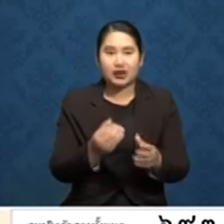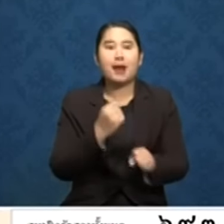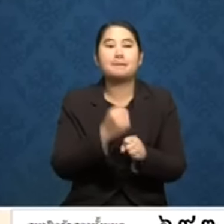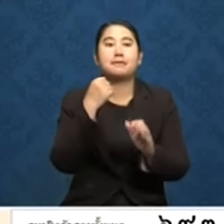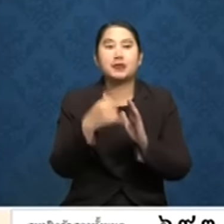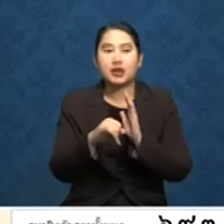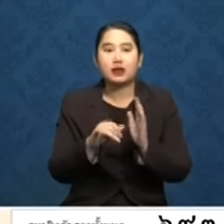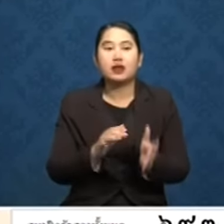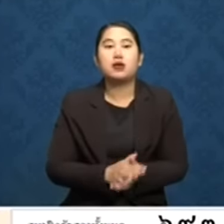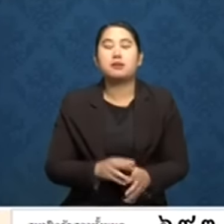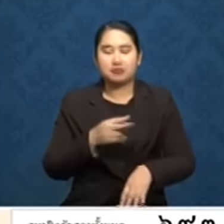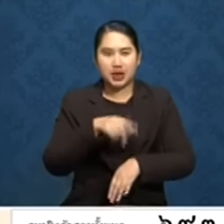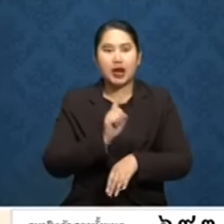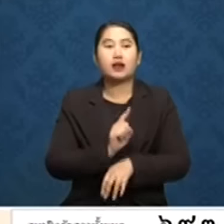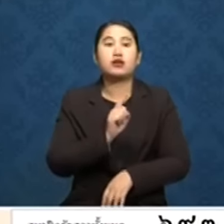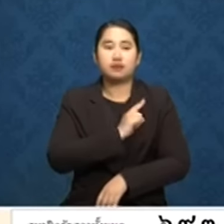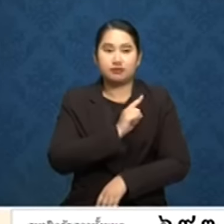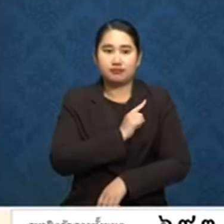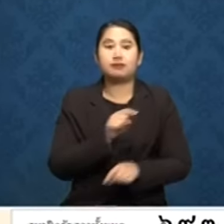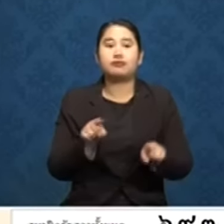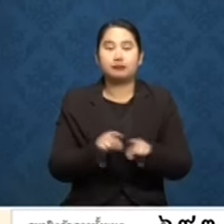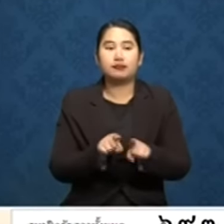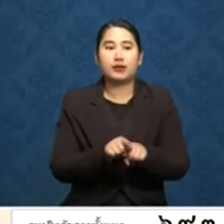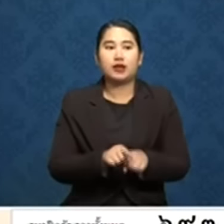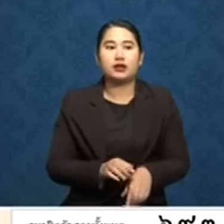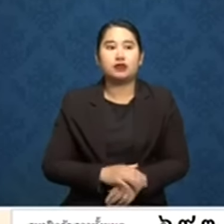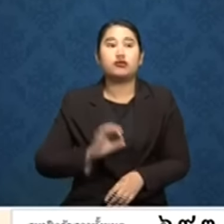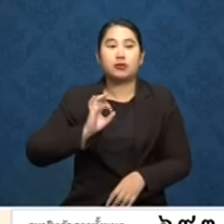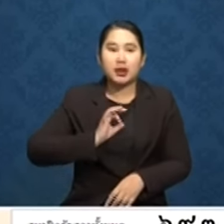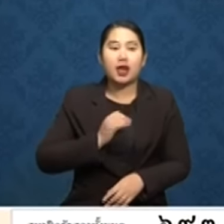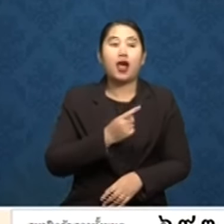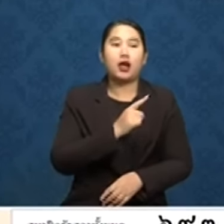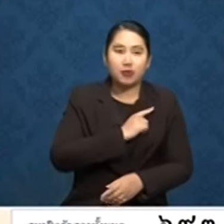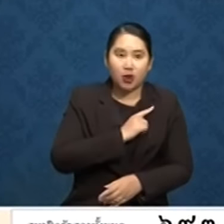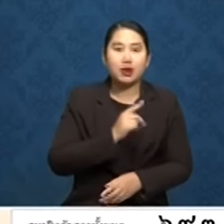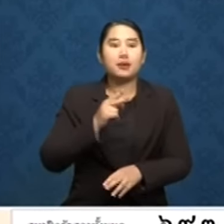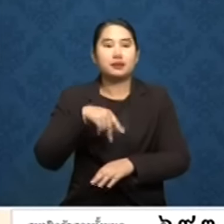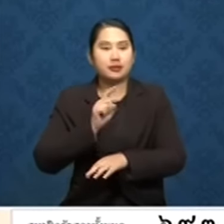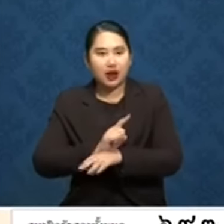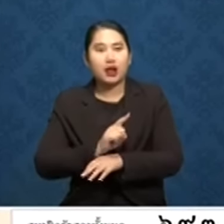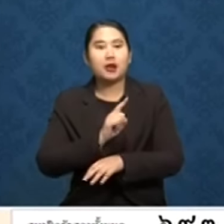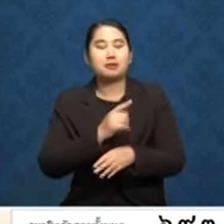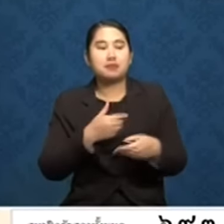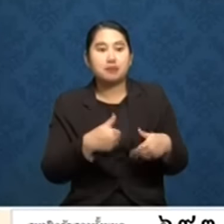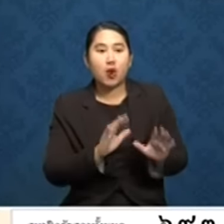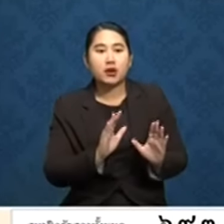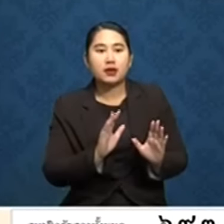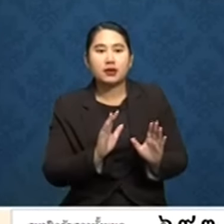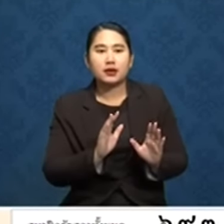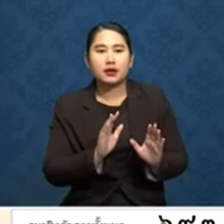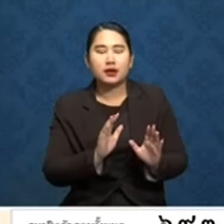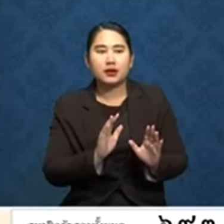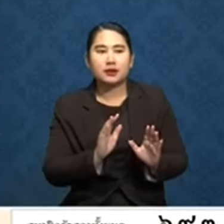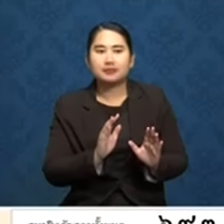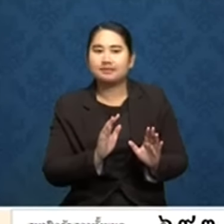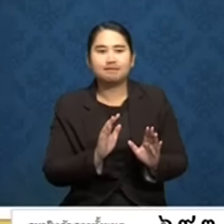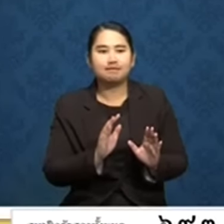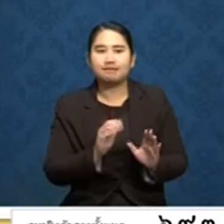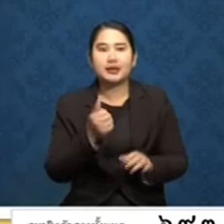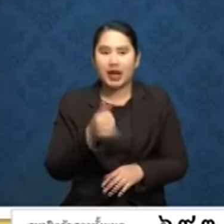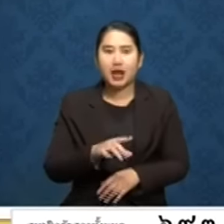คับประธานต้องรับผิดชอบด้วยถึงแม้ว่าท่านสมาชิกรับผิดชอบประธานก็จะปล่อยให้ท่านสมาชิกรับผิดชอบอย่